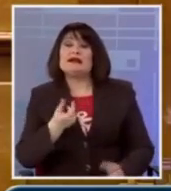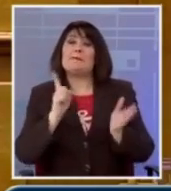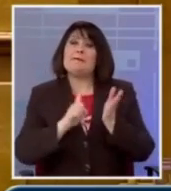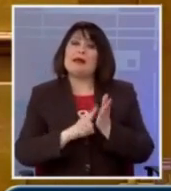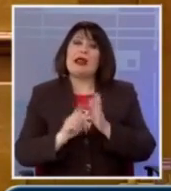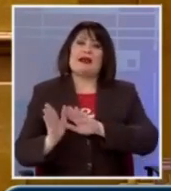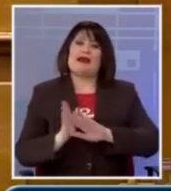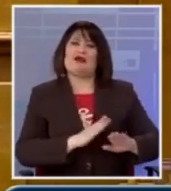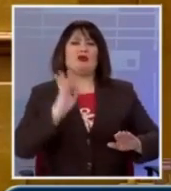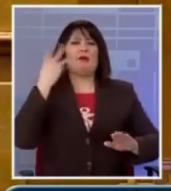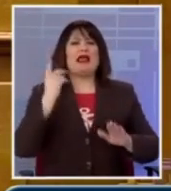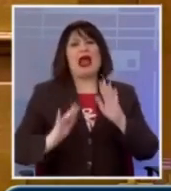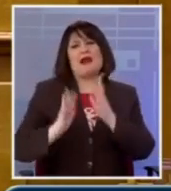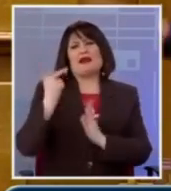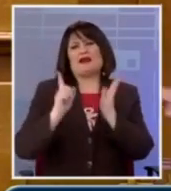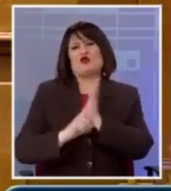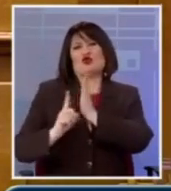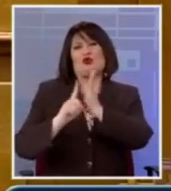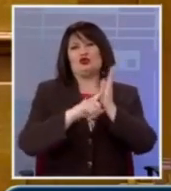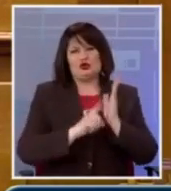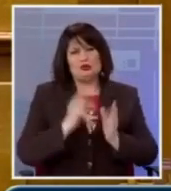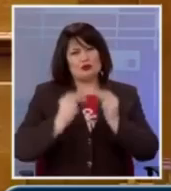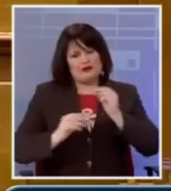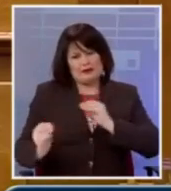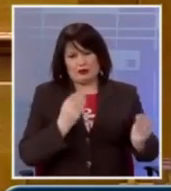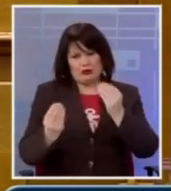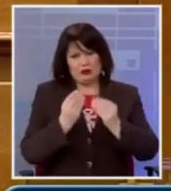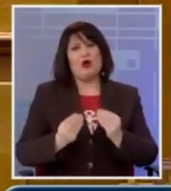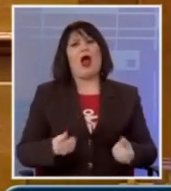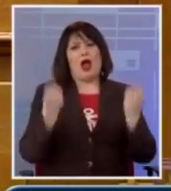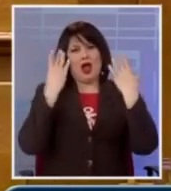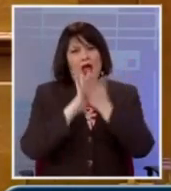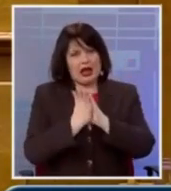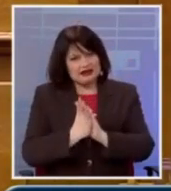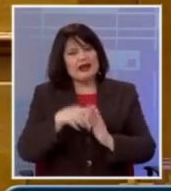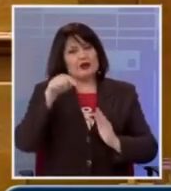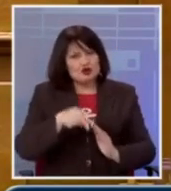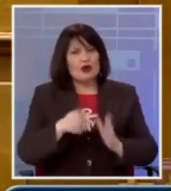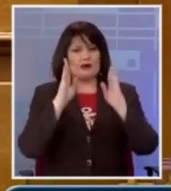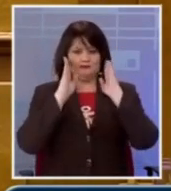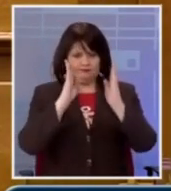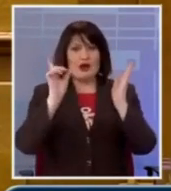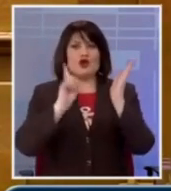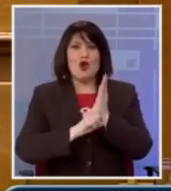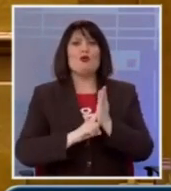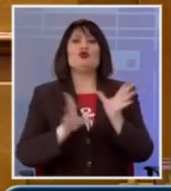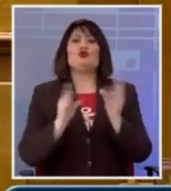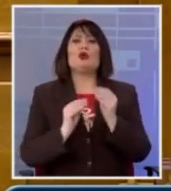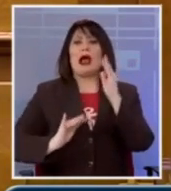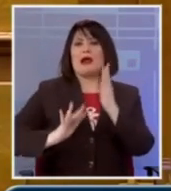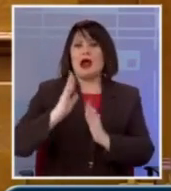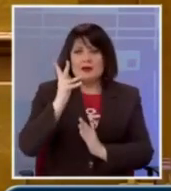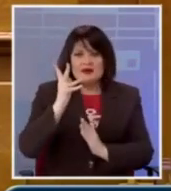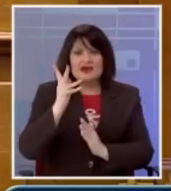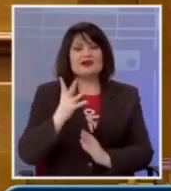τους παλιούς αναπτυξιακούς νόμους και τα προβλήματα που δημιούργησαν και να στραφούμε σε αναπτυξιακούς νόμους που έχουν αιχμή,